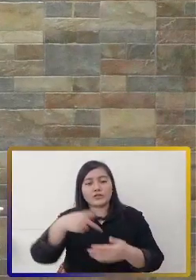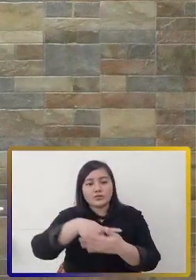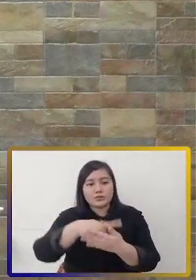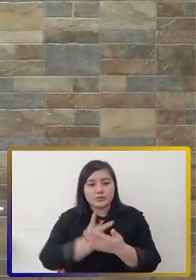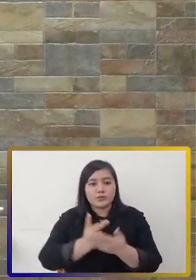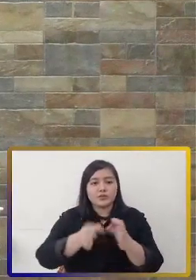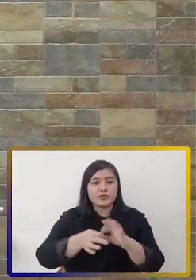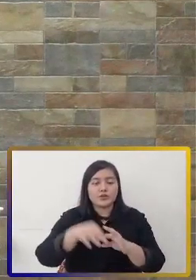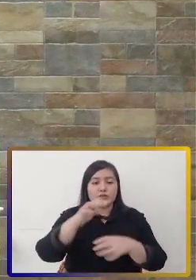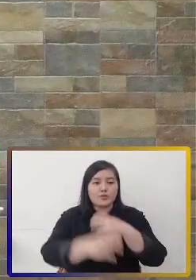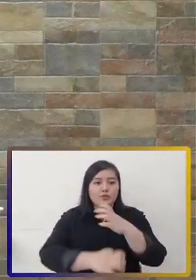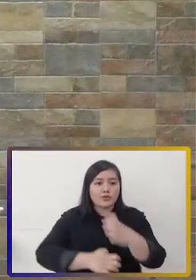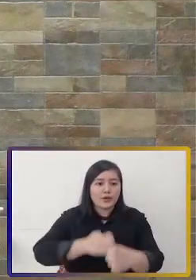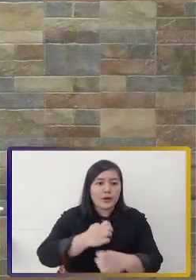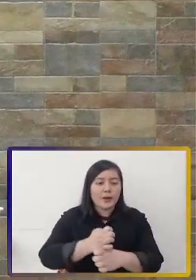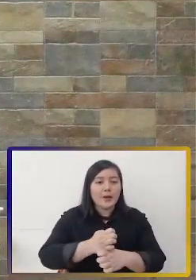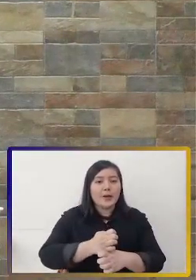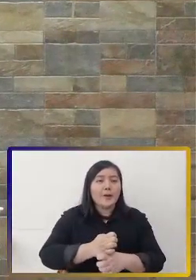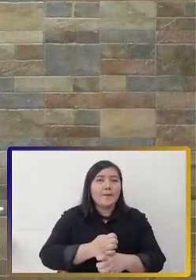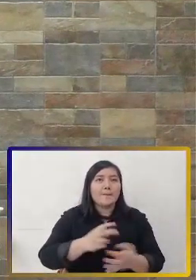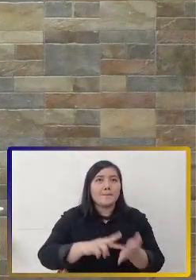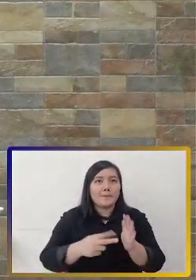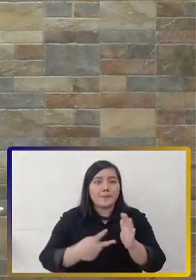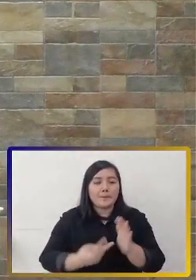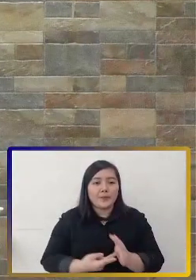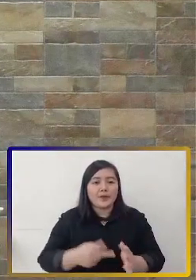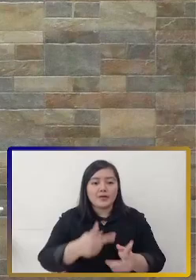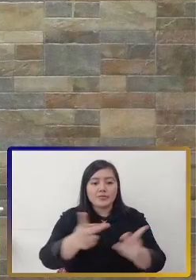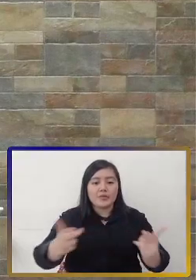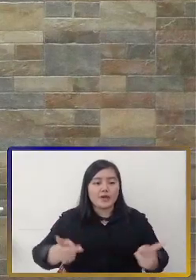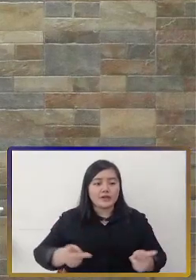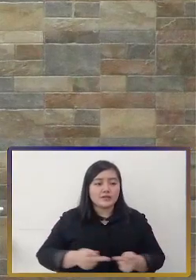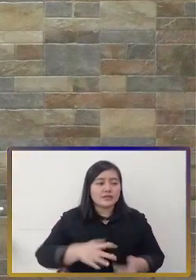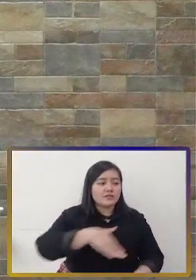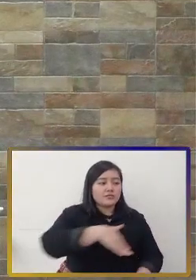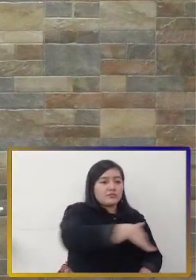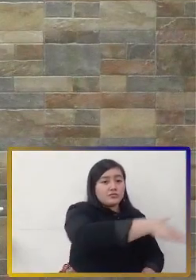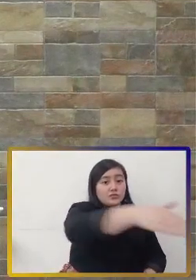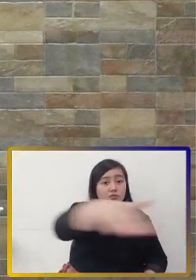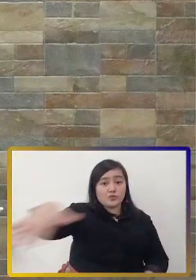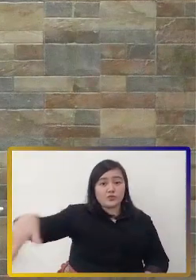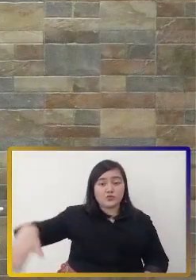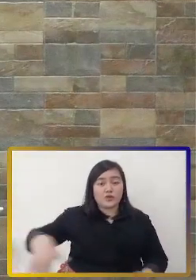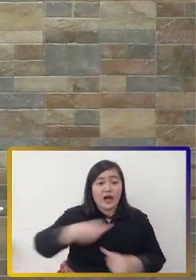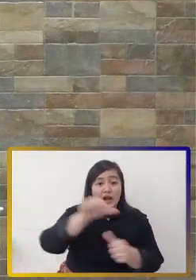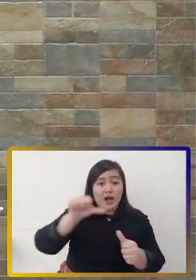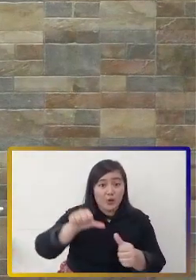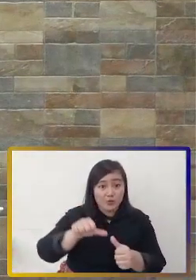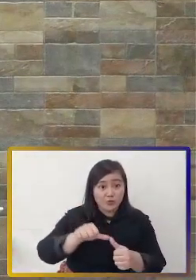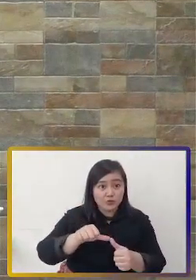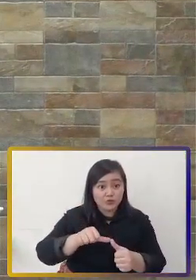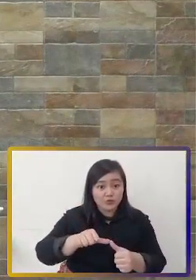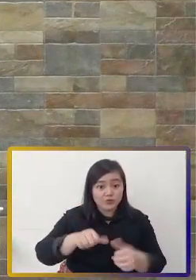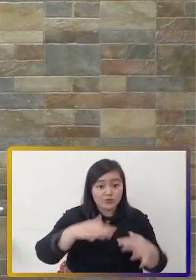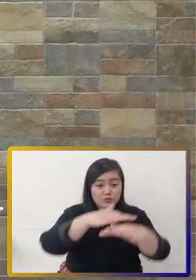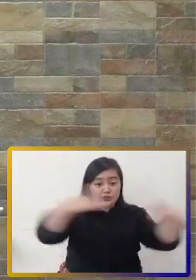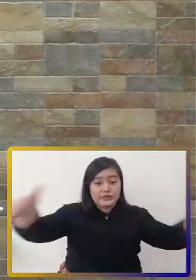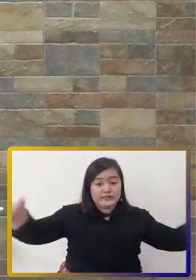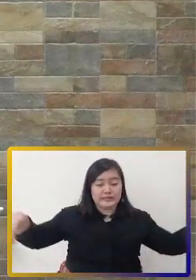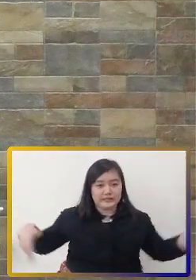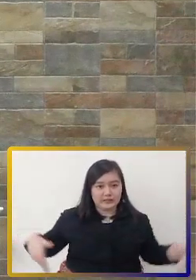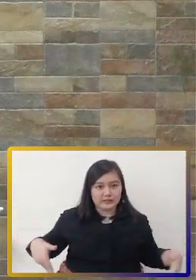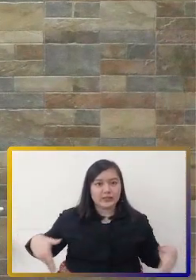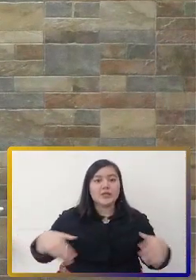the regions beyond. Alright? Kaya naintindihan nyo ba't may kanta tayong ganyan? The regions beyond. Ibig sabihin yan, yung